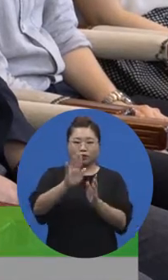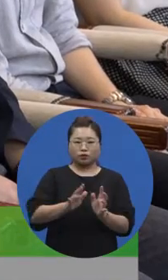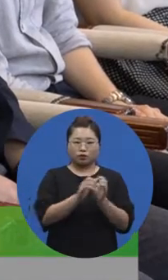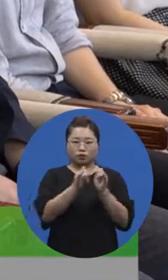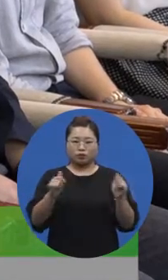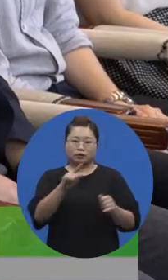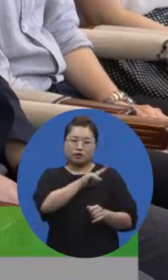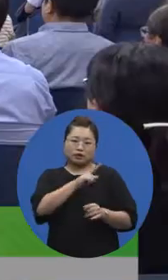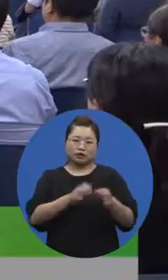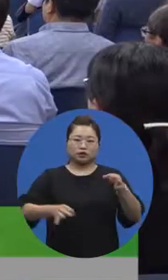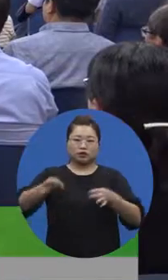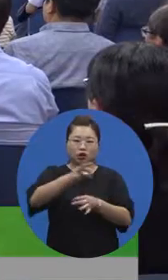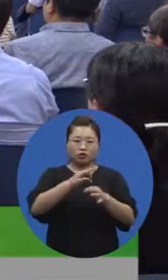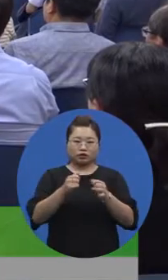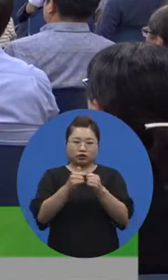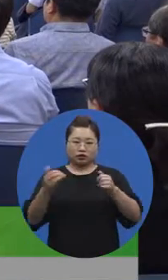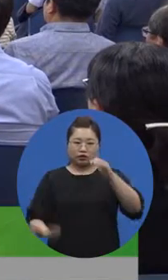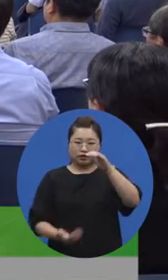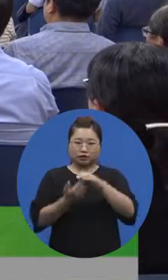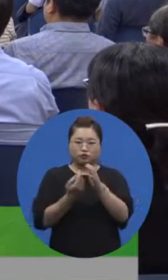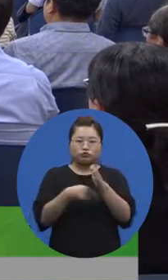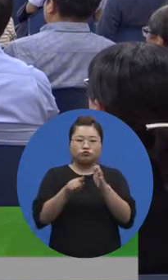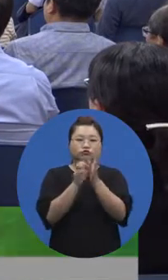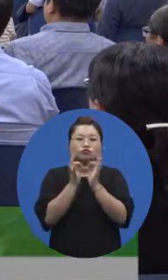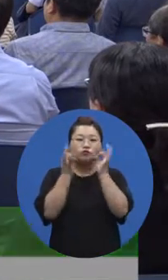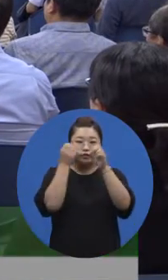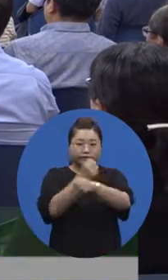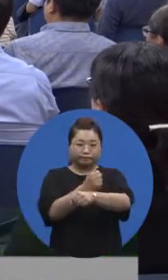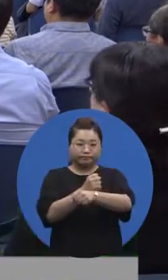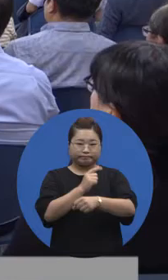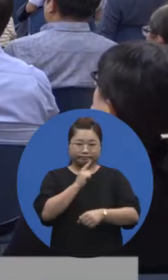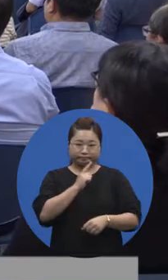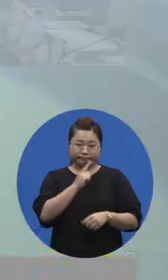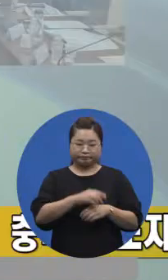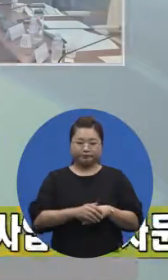경제 충북 실현에 최선의 노력을 기울이겠다고 말했습니다.